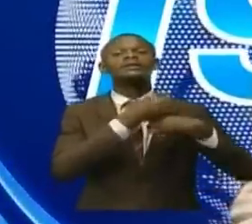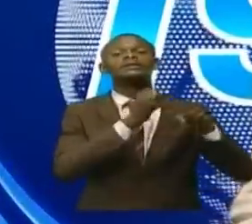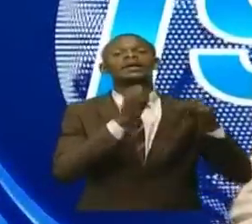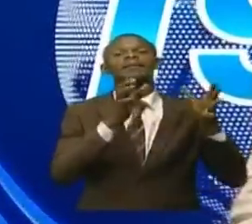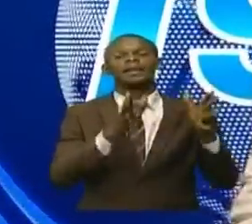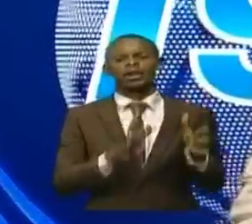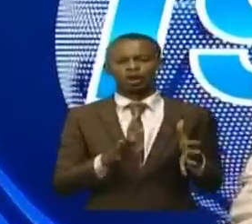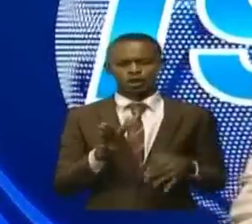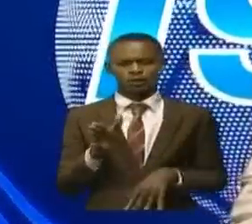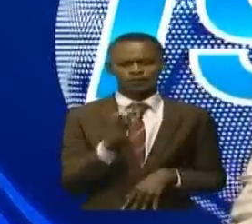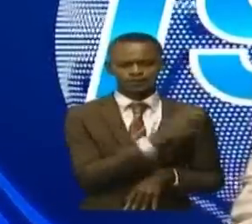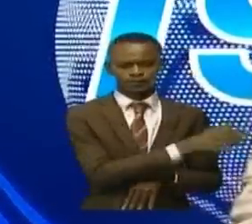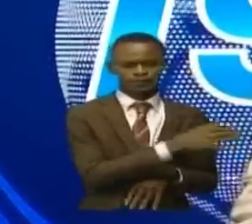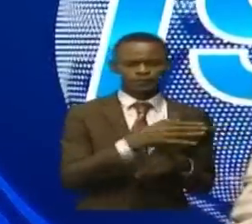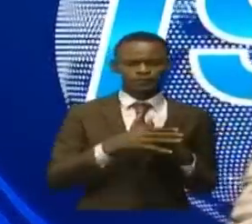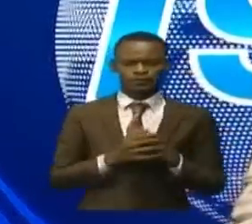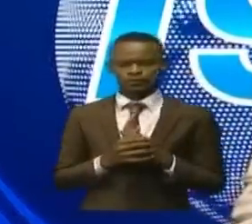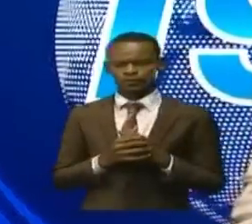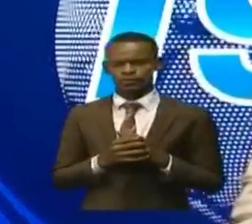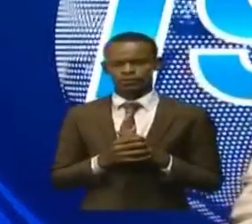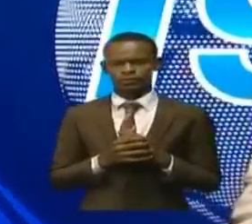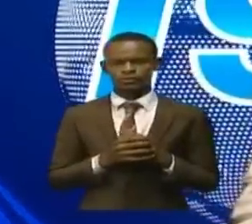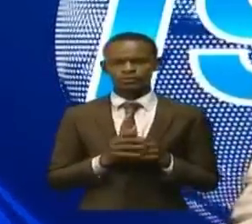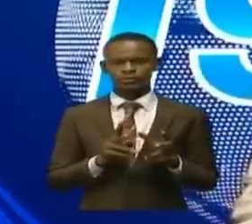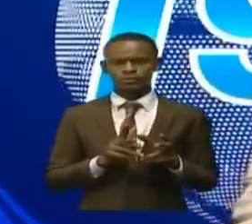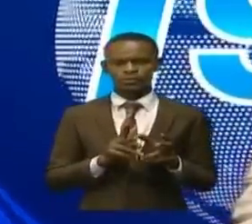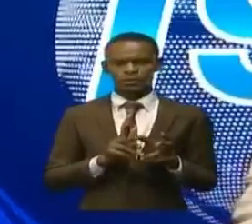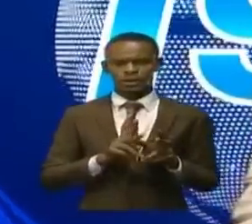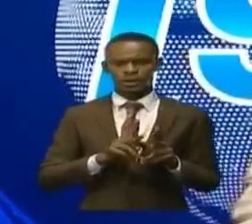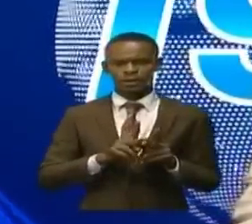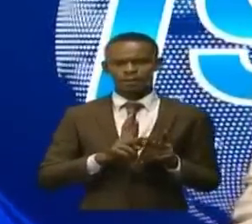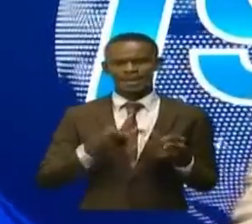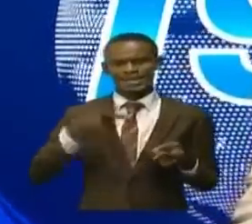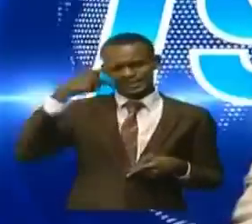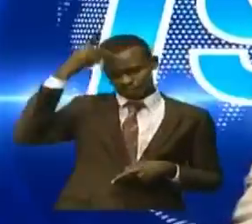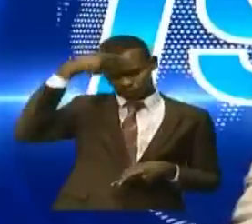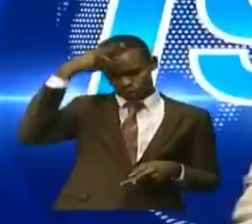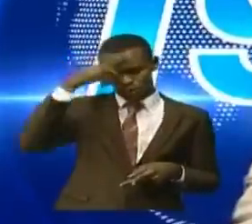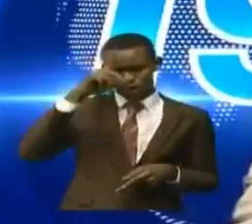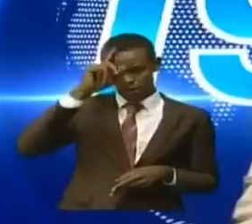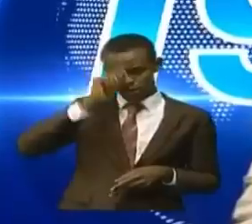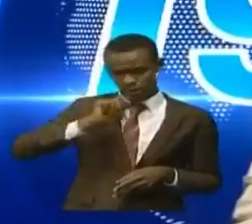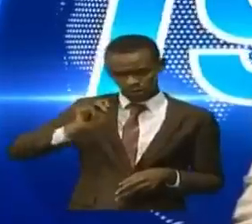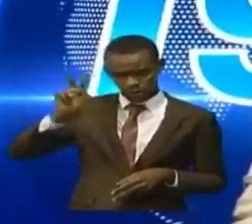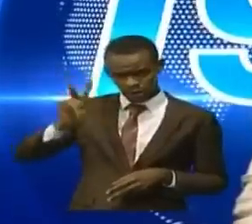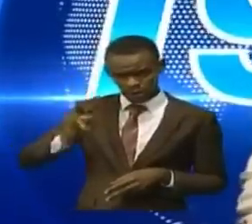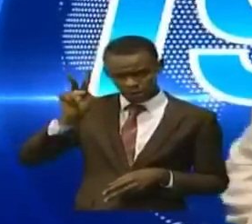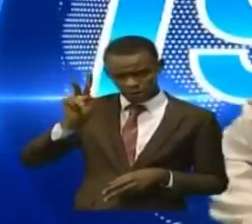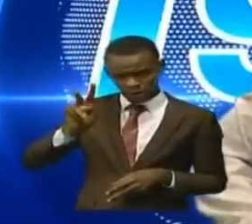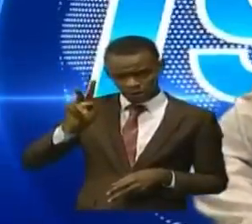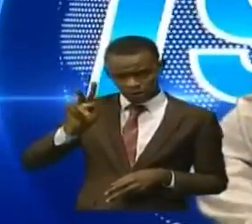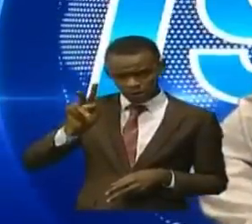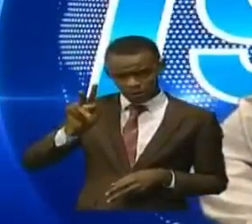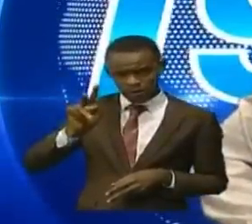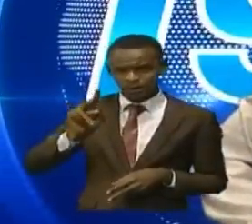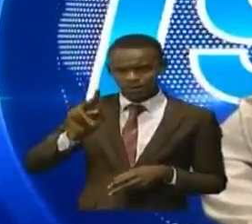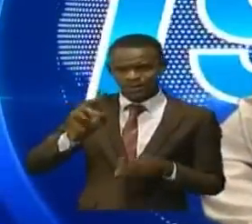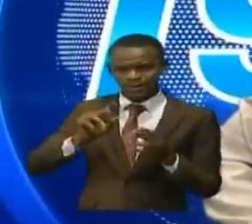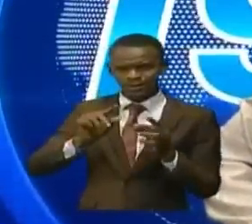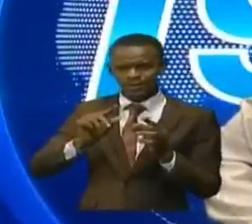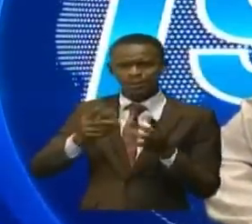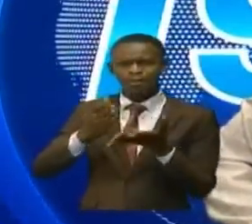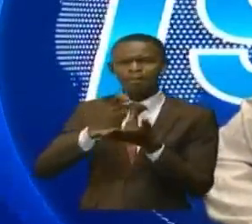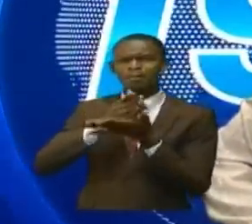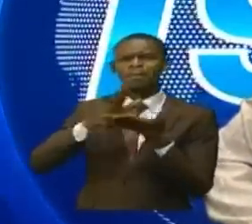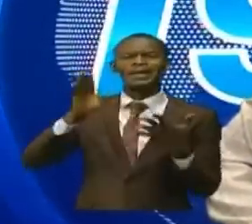Et la présidente de la cellule de l'UDPS, Massina Sanfil II, Karine Soupi, poursuit sa mission de